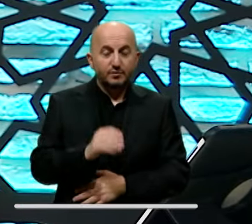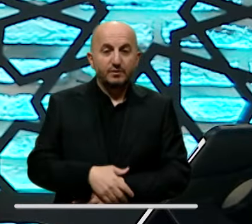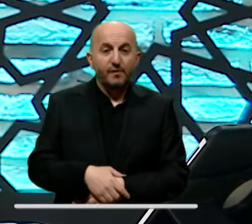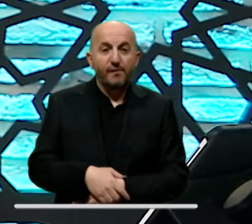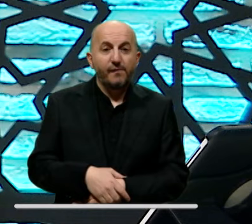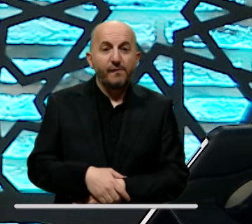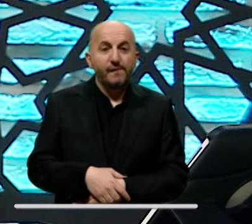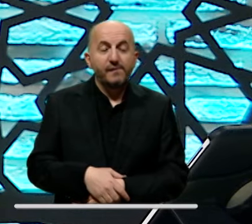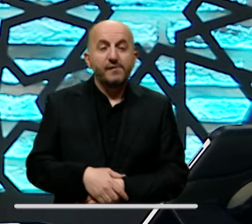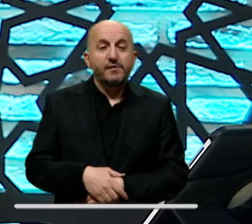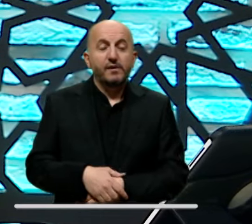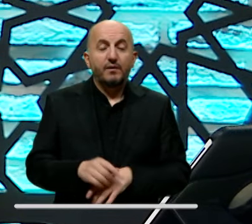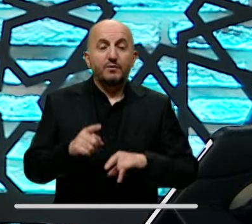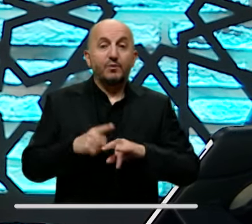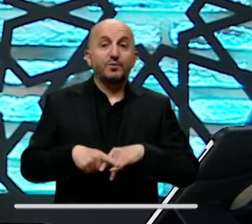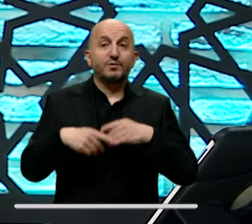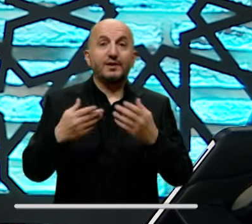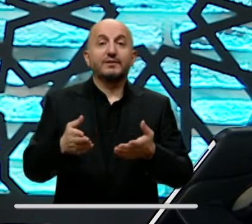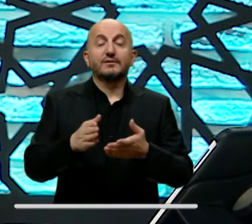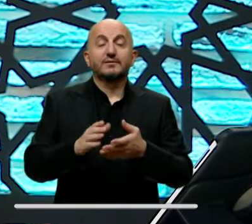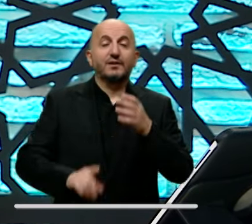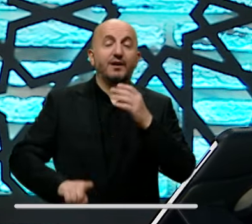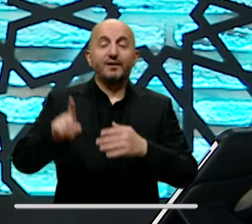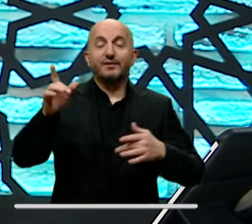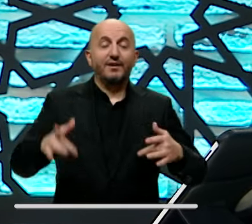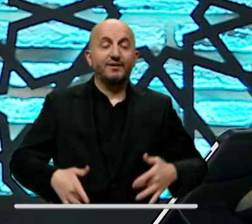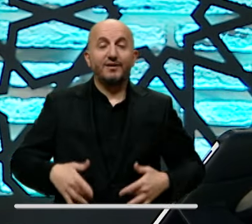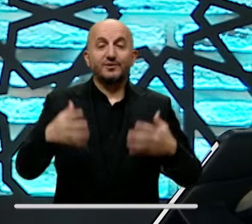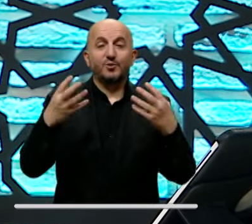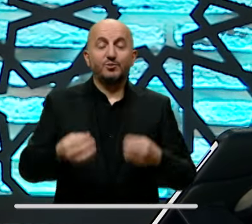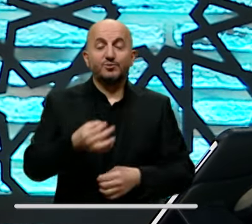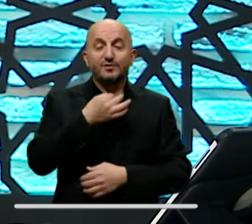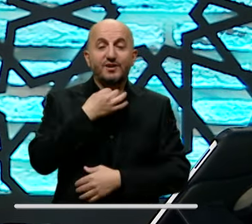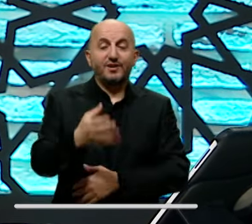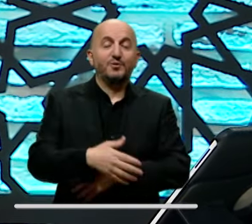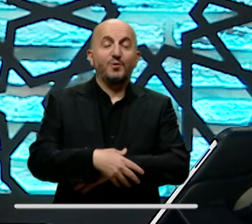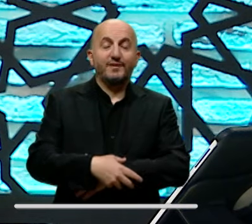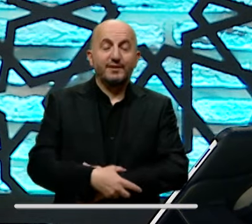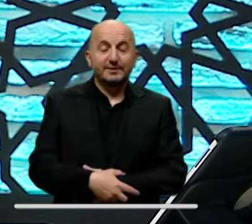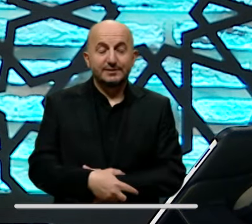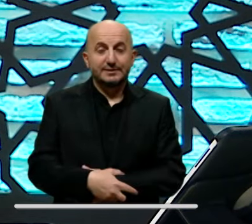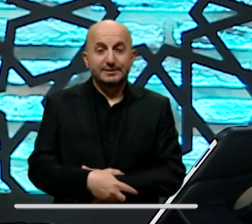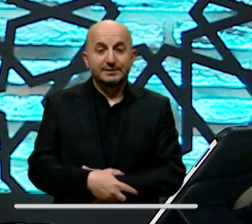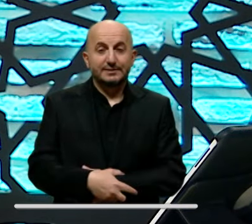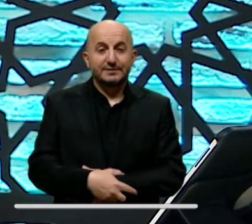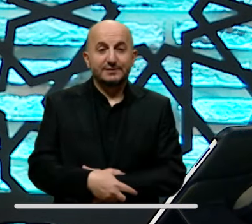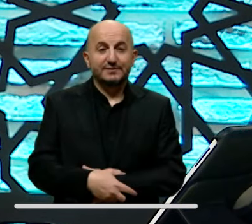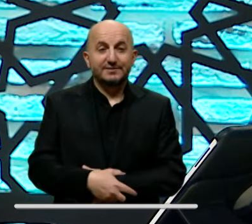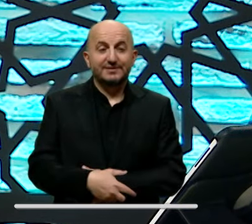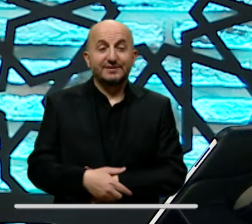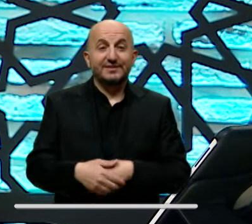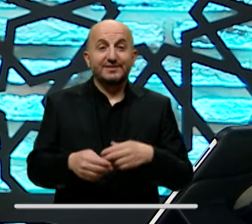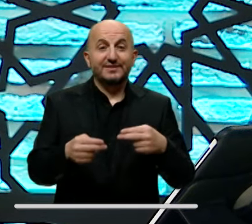hattımızda Hoş geldiniz efendim Allah razı olsun Furkan Bey teşekkür ederim Allah sizden de razı olsun Sağ olun e hikaye variz soru